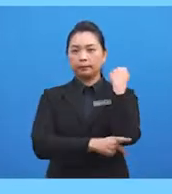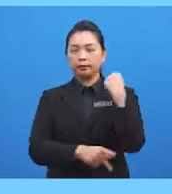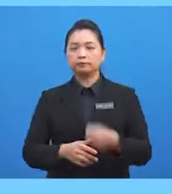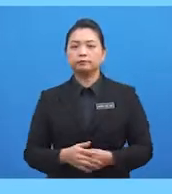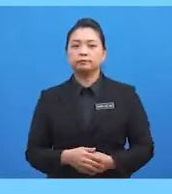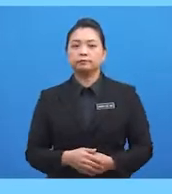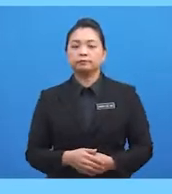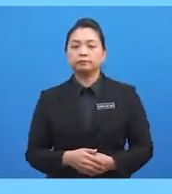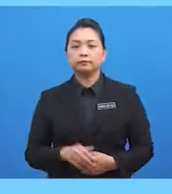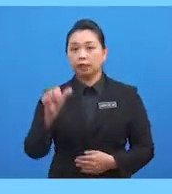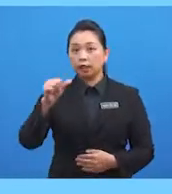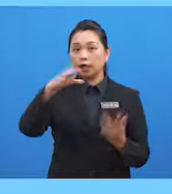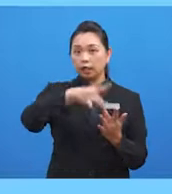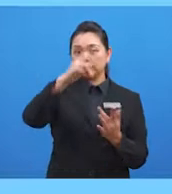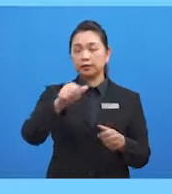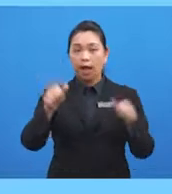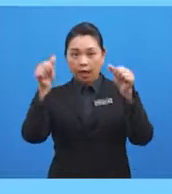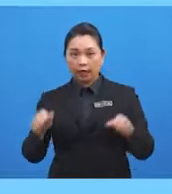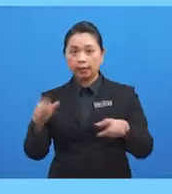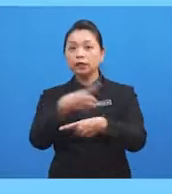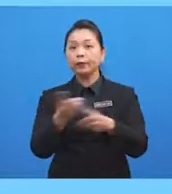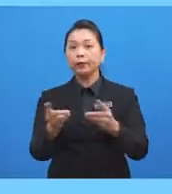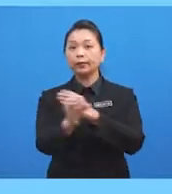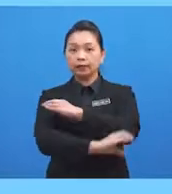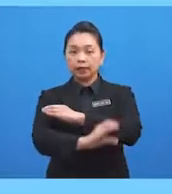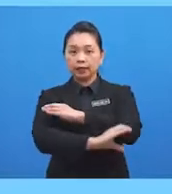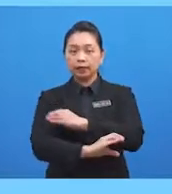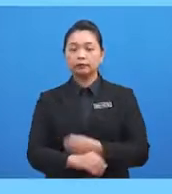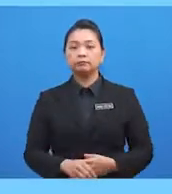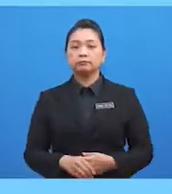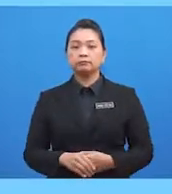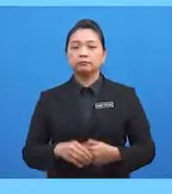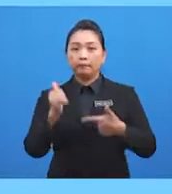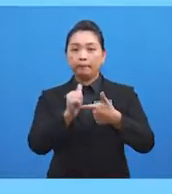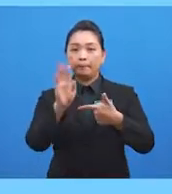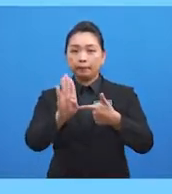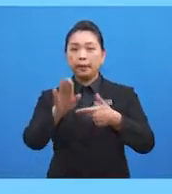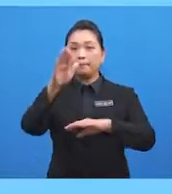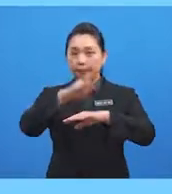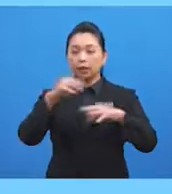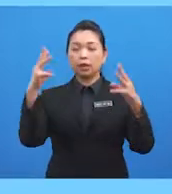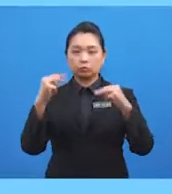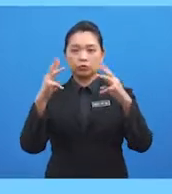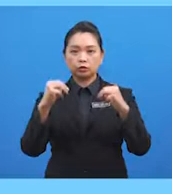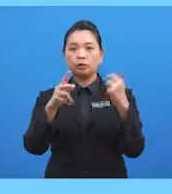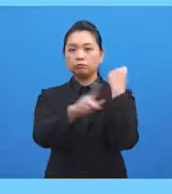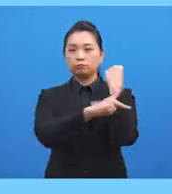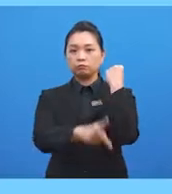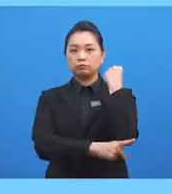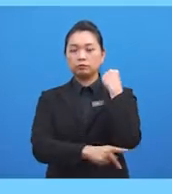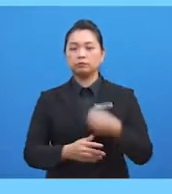A. Melantik ahli Dewan Negara. B. Memanggil mesyuarat Parlimen.